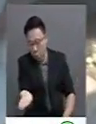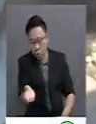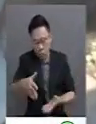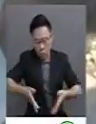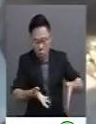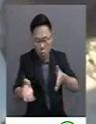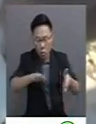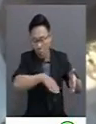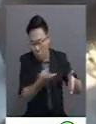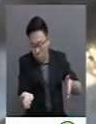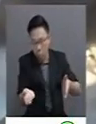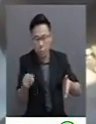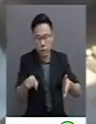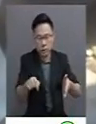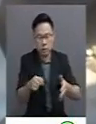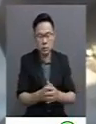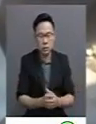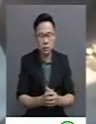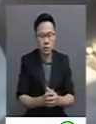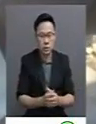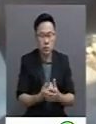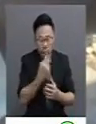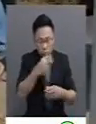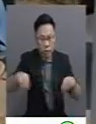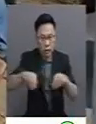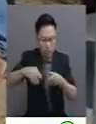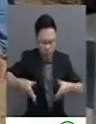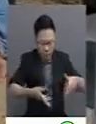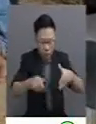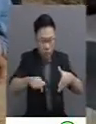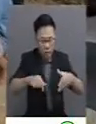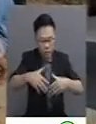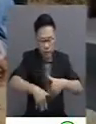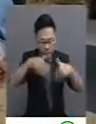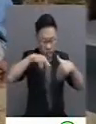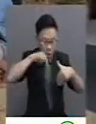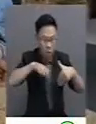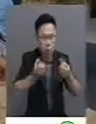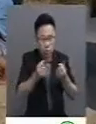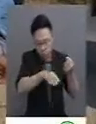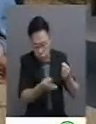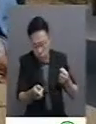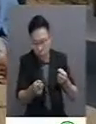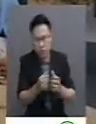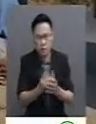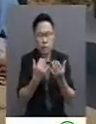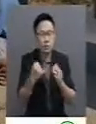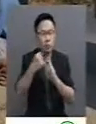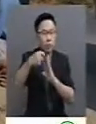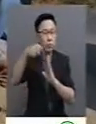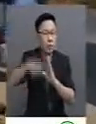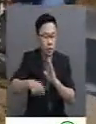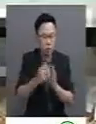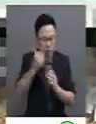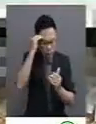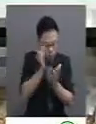ดเกิดเหตุอยู่ที่บริเวณถนนเฉลิมพระเกียรติหน้าเขื่อนระบายน้ำบ้านคนชุมอยู่ในเขตอำเภอเมืองนครราชสีมาเ